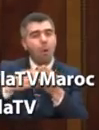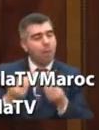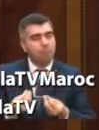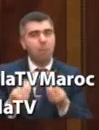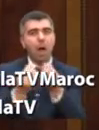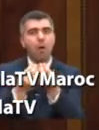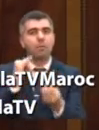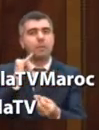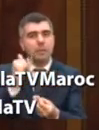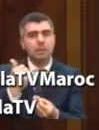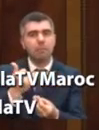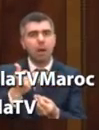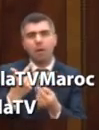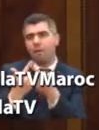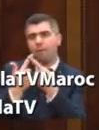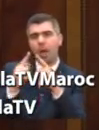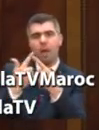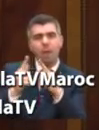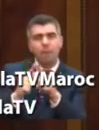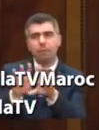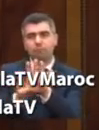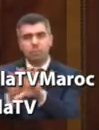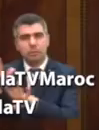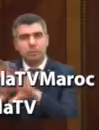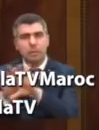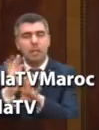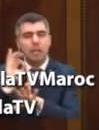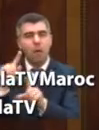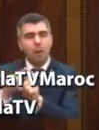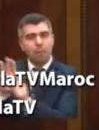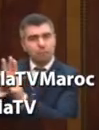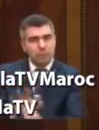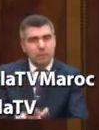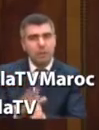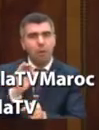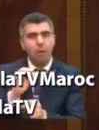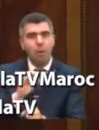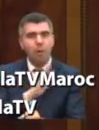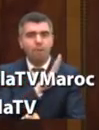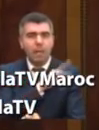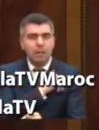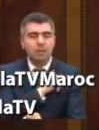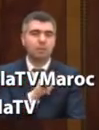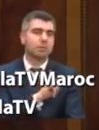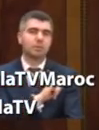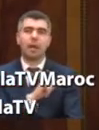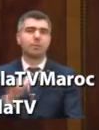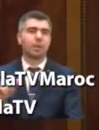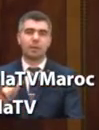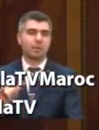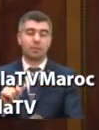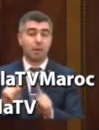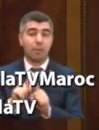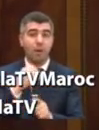المخططات ومهما تكون المحاولات، فإنها لن تخضع إرادة الشعوب، هذه الإرادة القوية